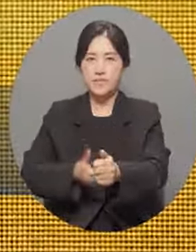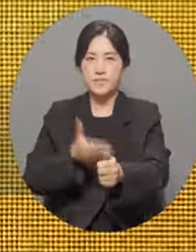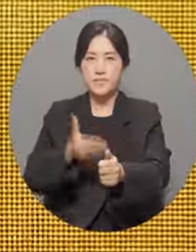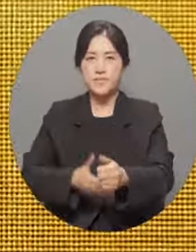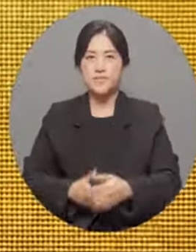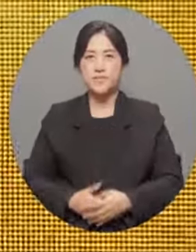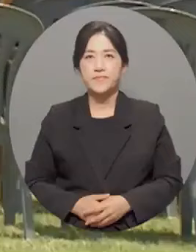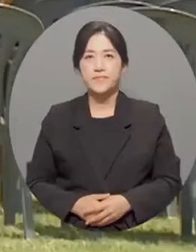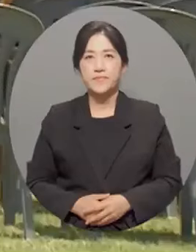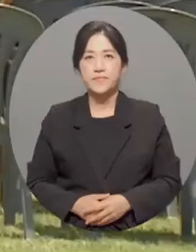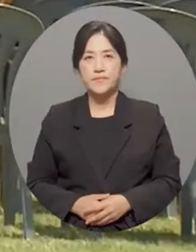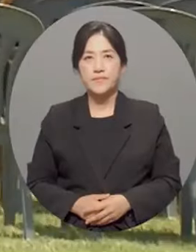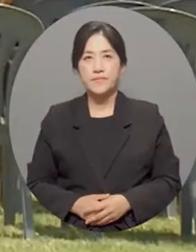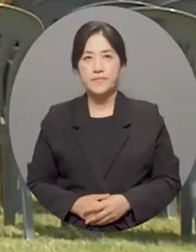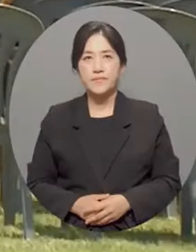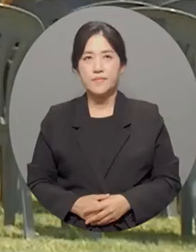바랍니다.